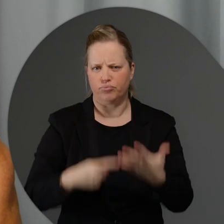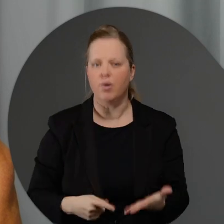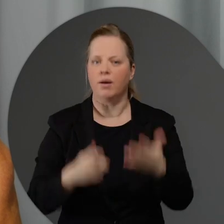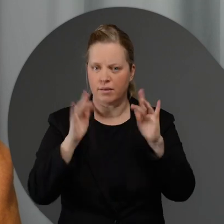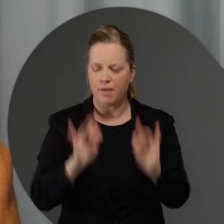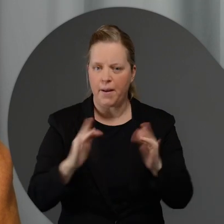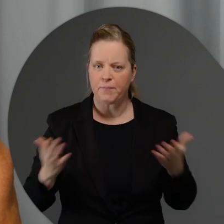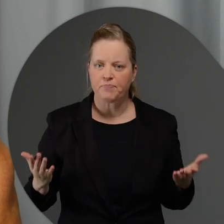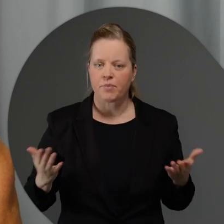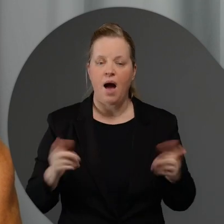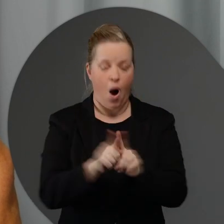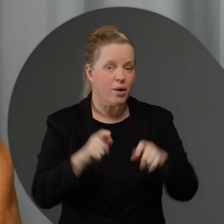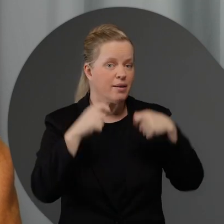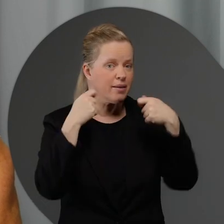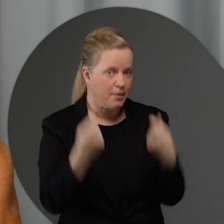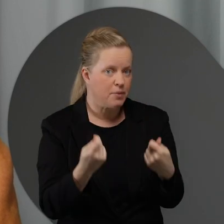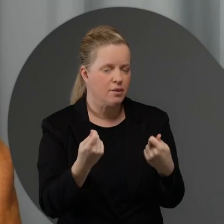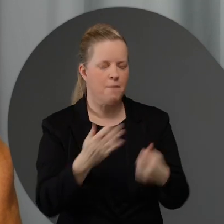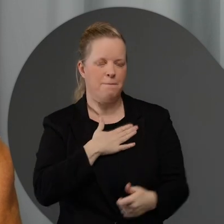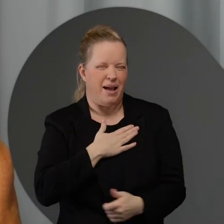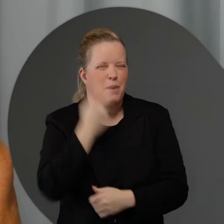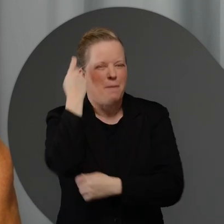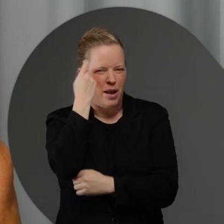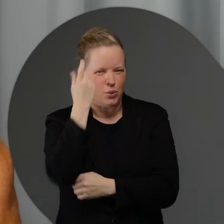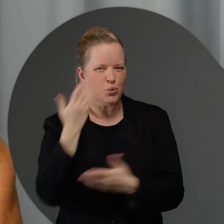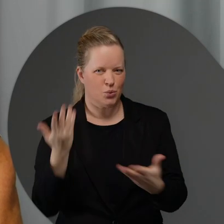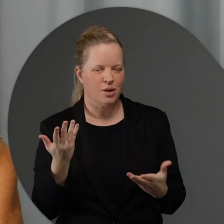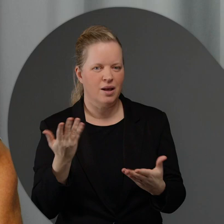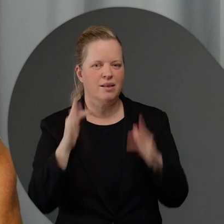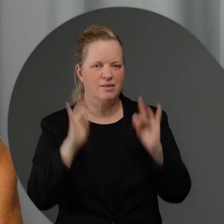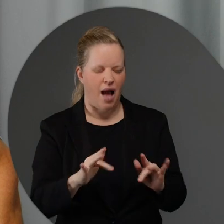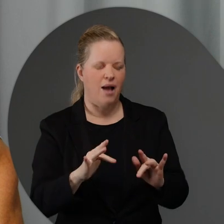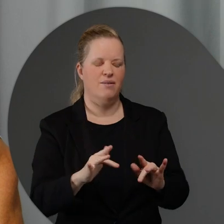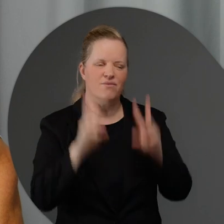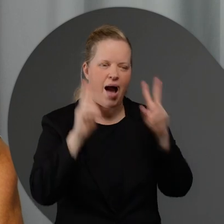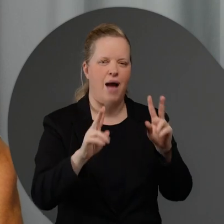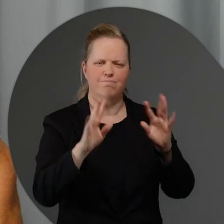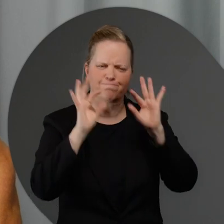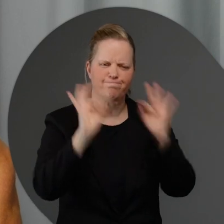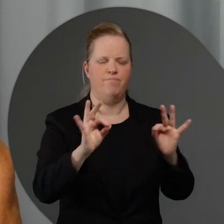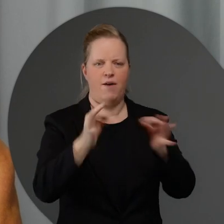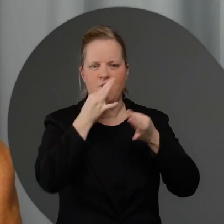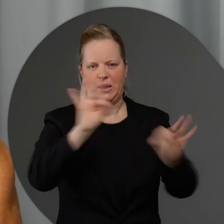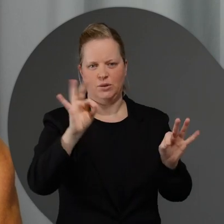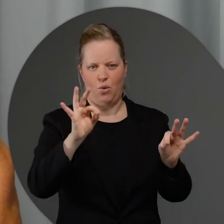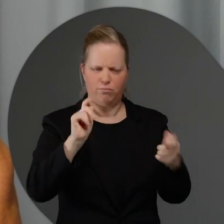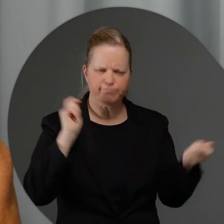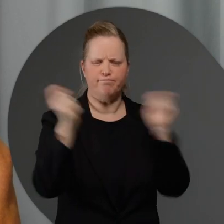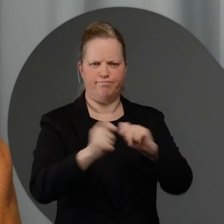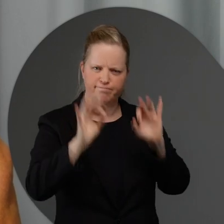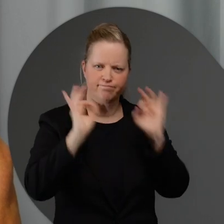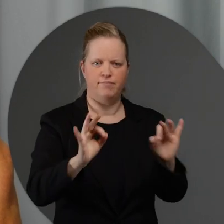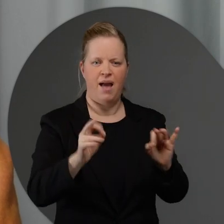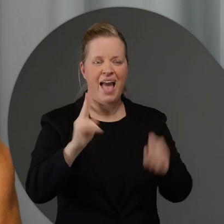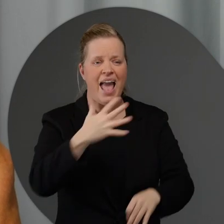etc. Ja. Auch da gibt es, meiner Meinung nach, ist das eine fundamentale Verbesserung, die da ist,